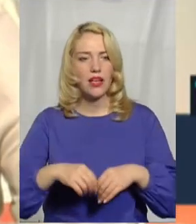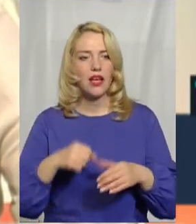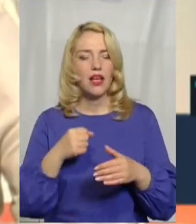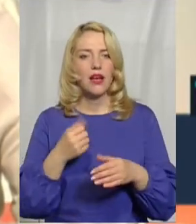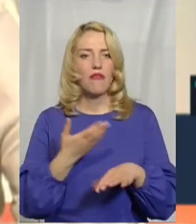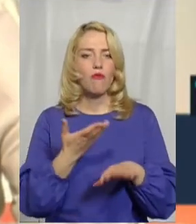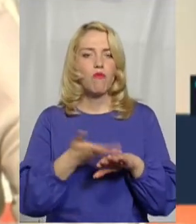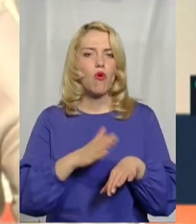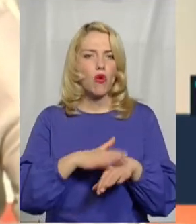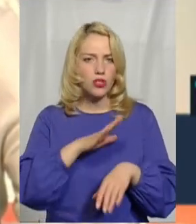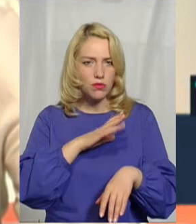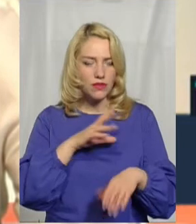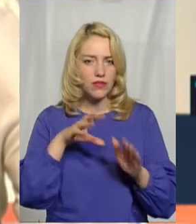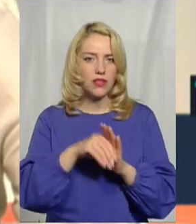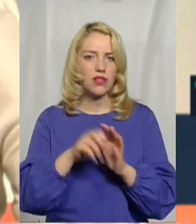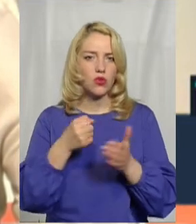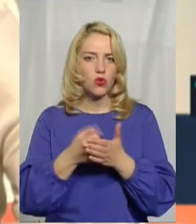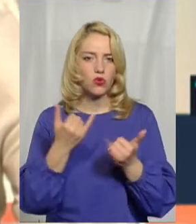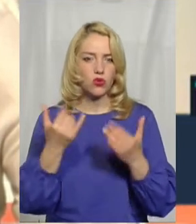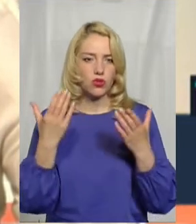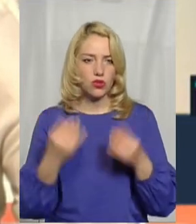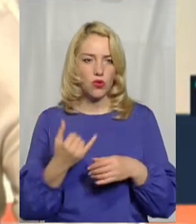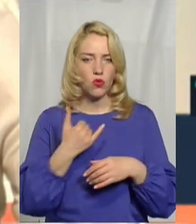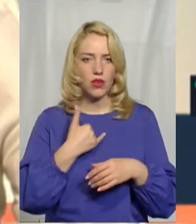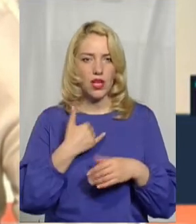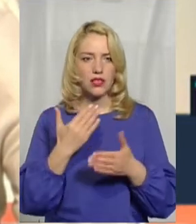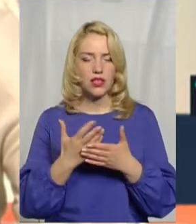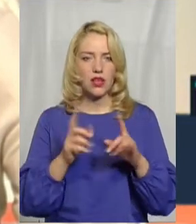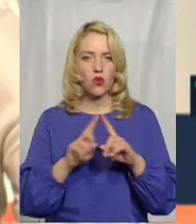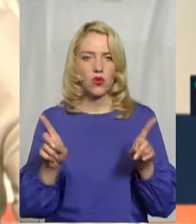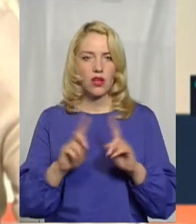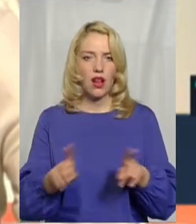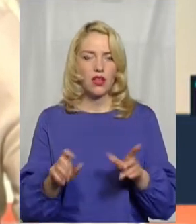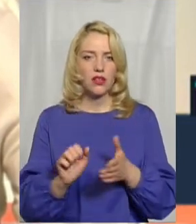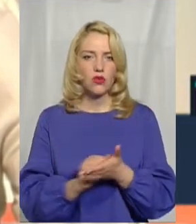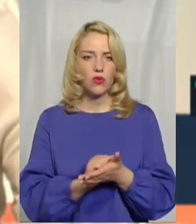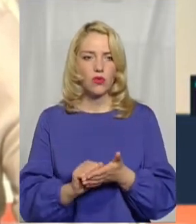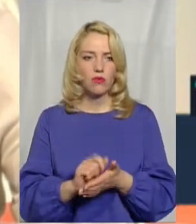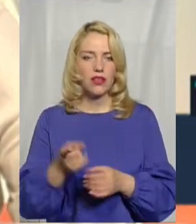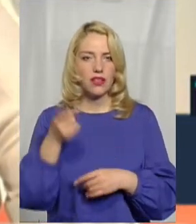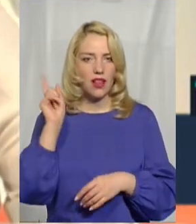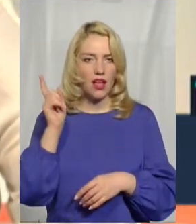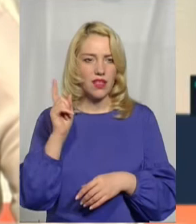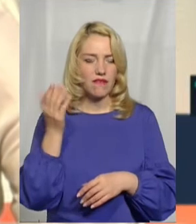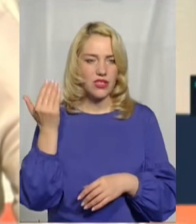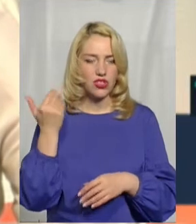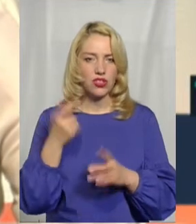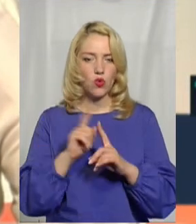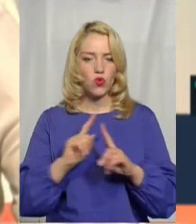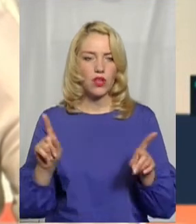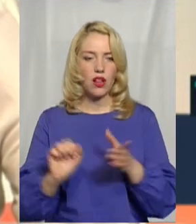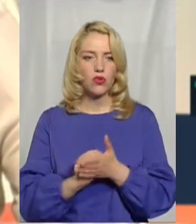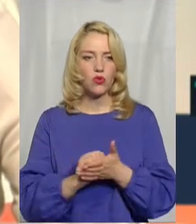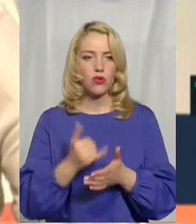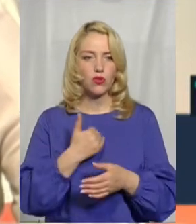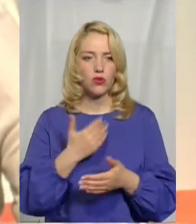дня. В нас, звичайно, є і унікальні документи, і найдавніші. Наприклад, унікальні документи